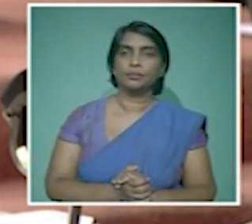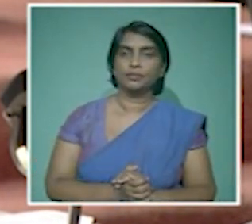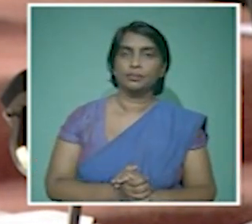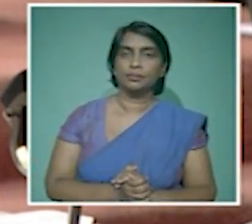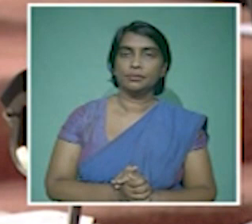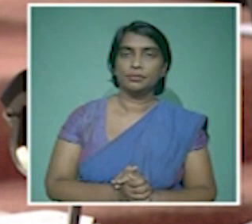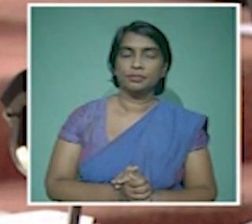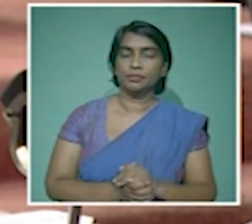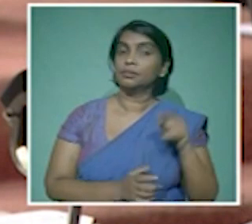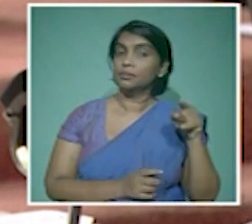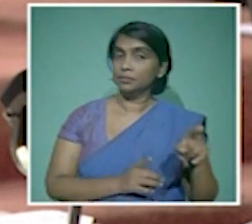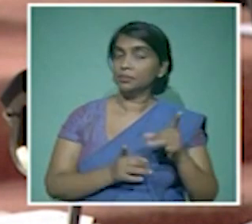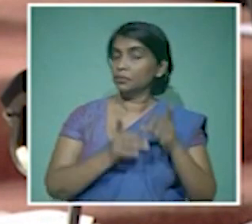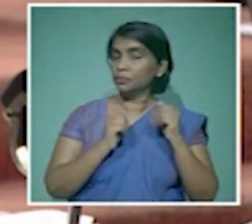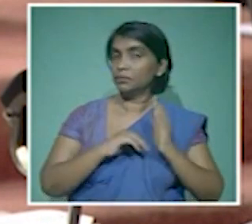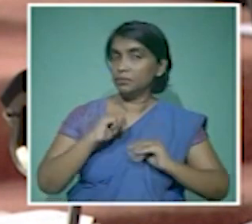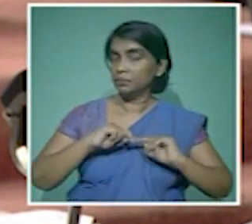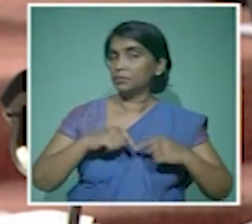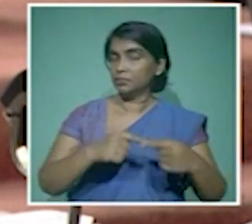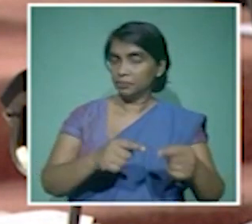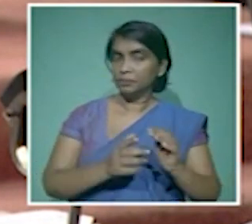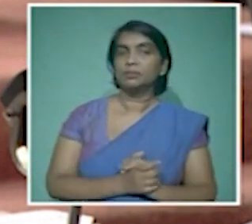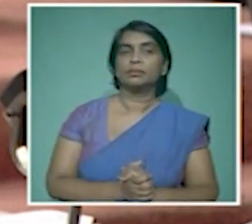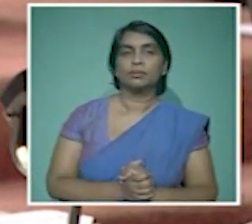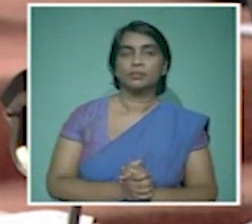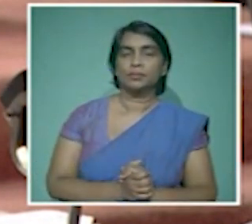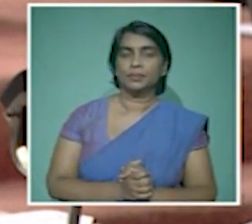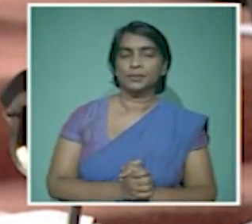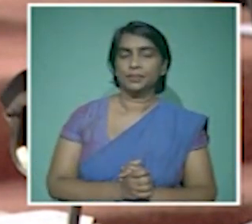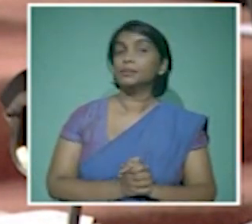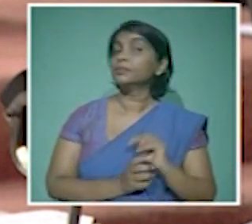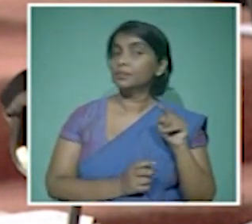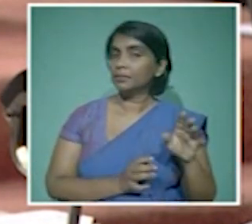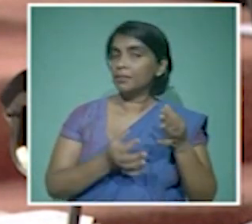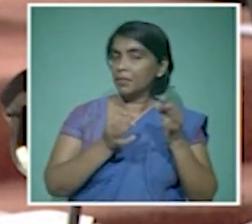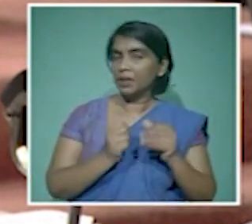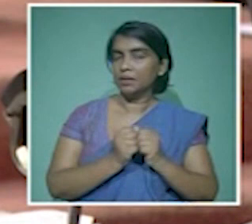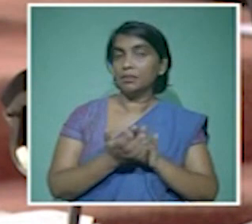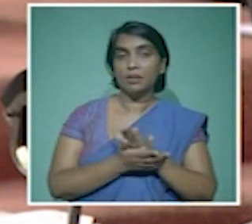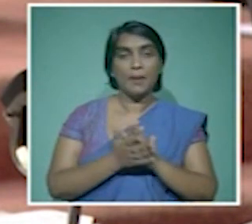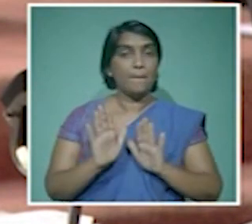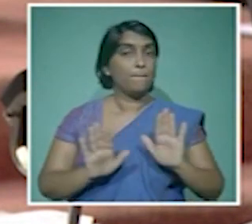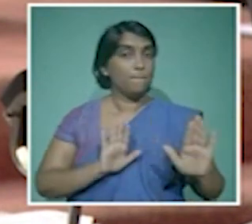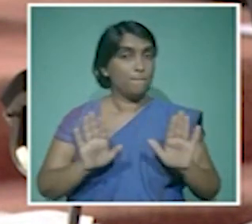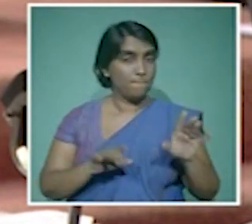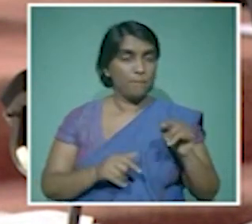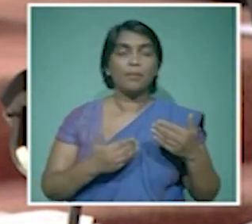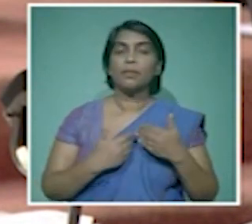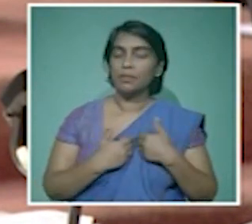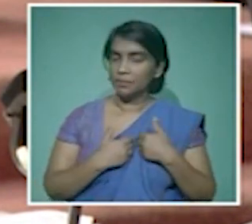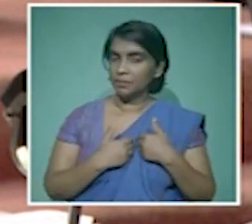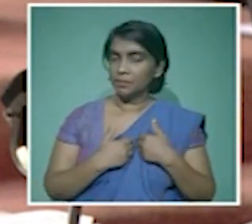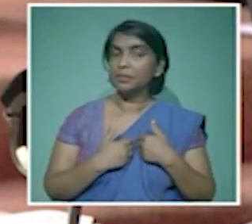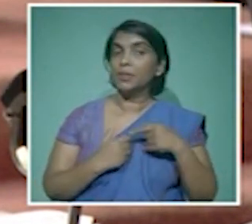துணக்க காலயத்தின் ஓ சரியான முறையிலே வழி நடத்துவதன் மூலம்தான் நாங்கள் இந்த